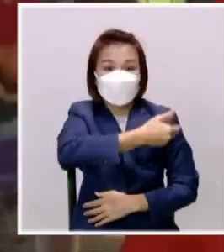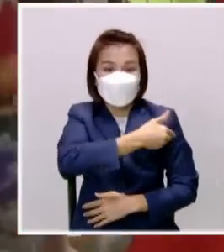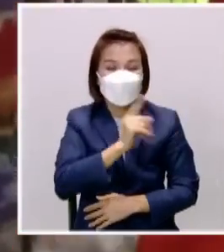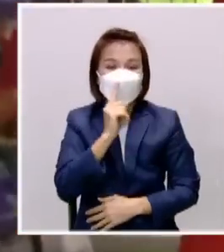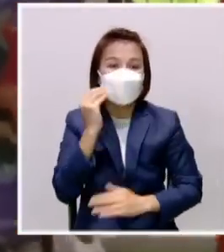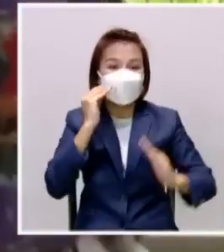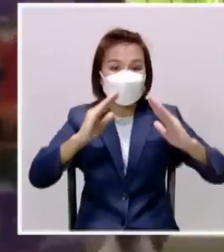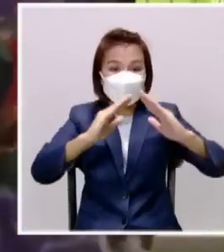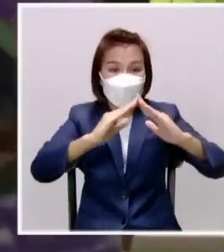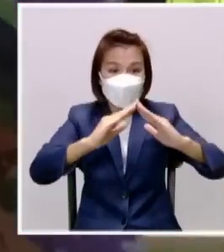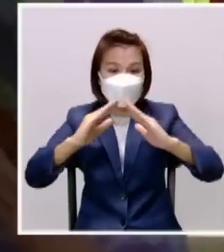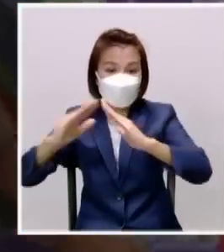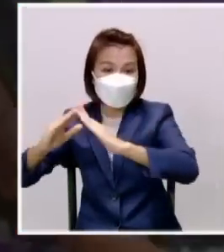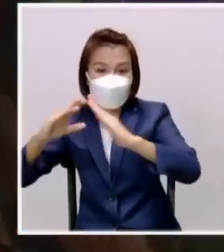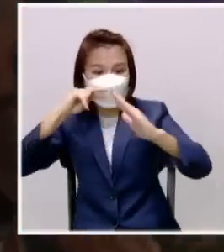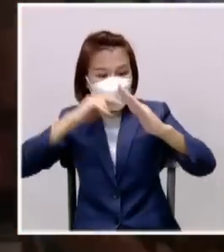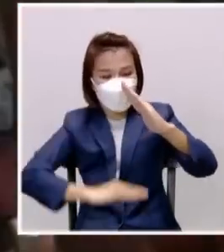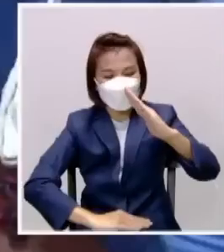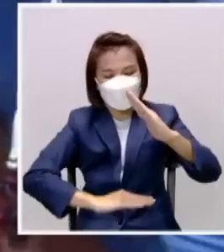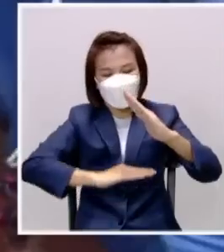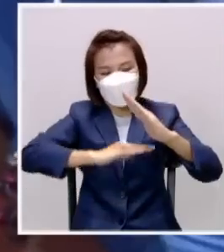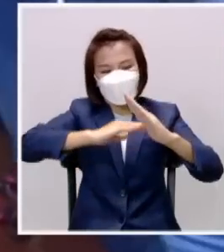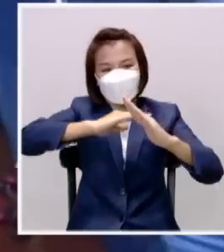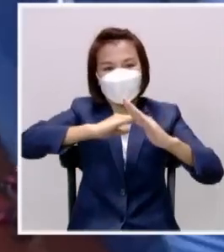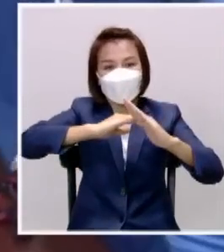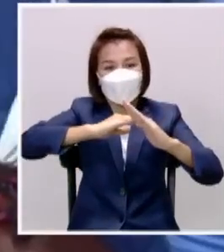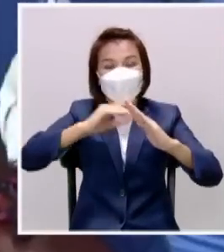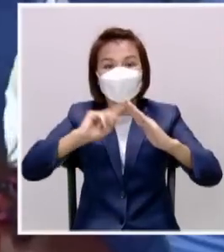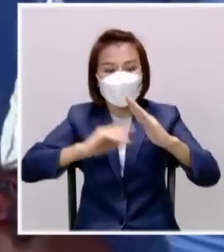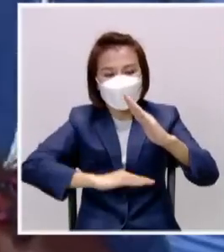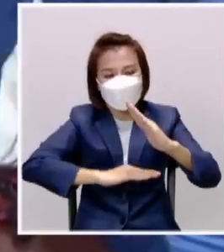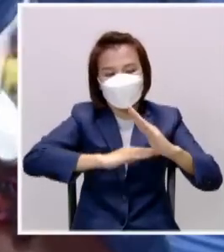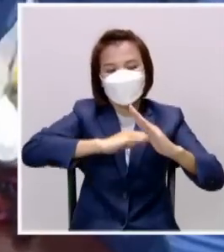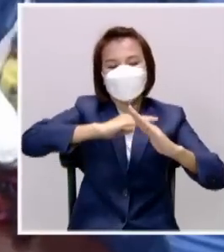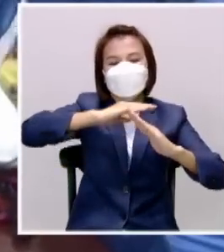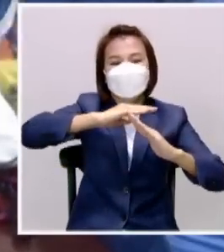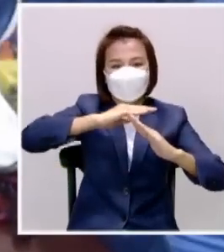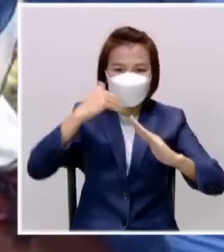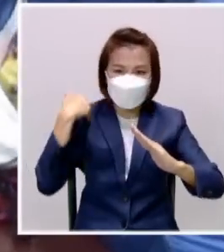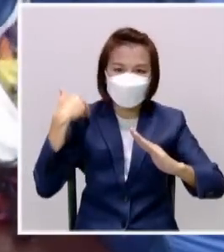ที่ถูกระดับน้ำท่วมบางจุดเนี่ยน้ำท่วมสูงจนถึงหลังคาเลยค่ะ